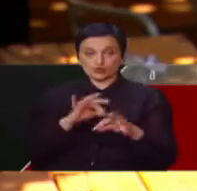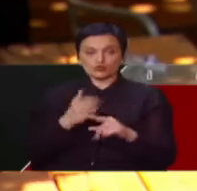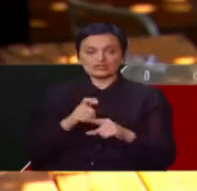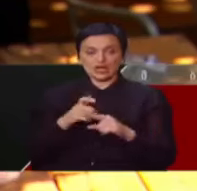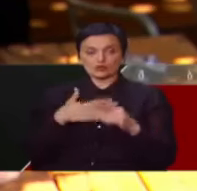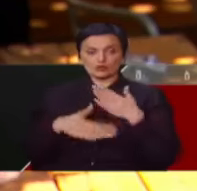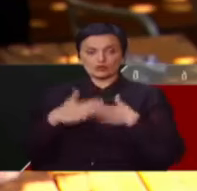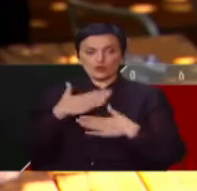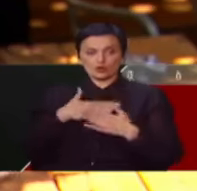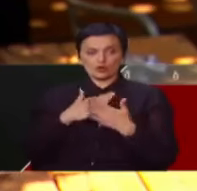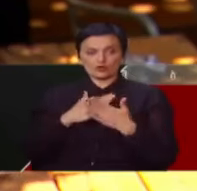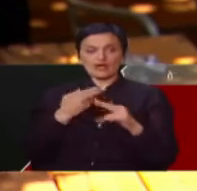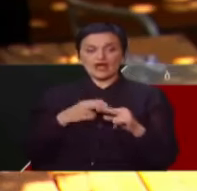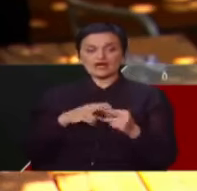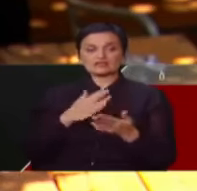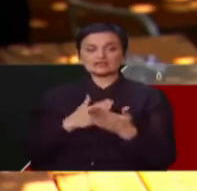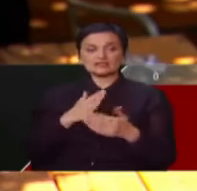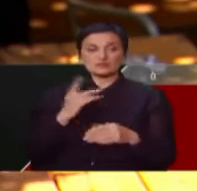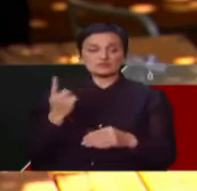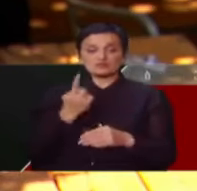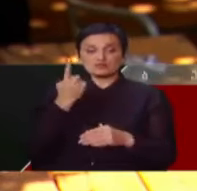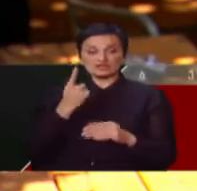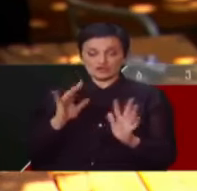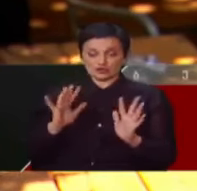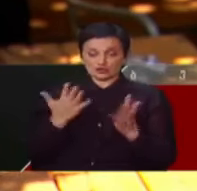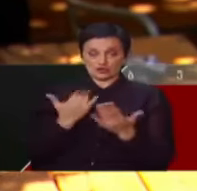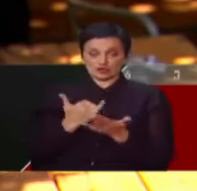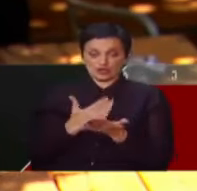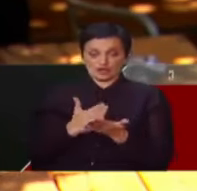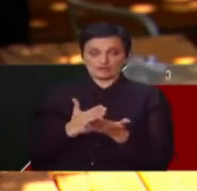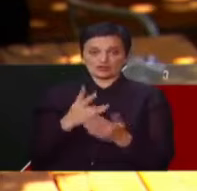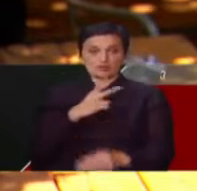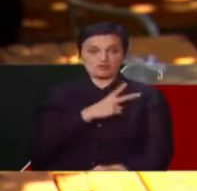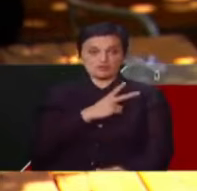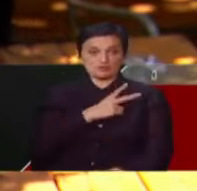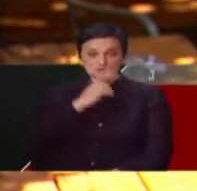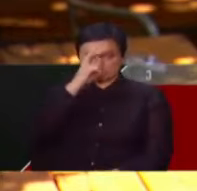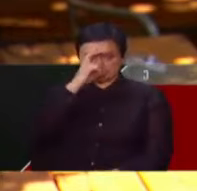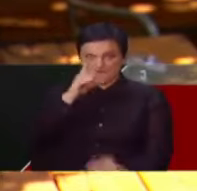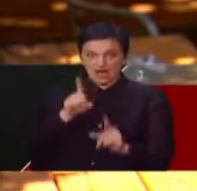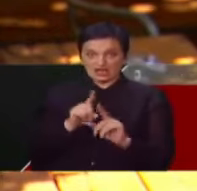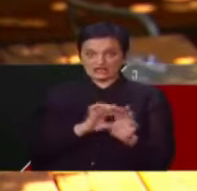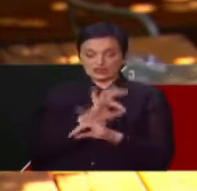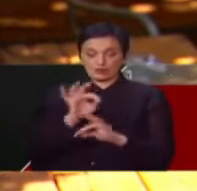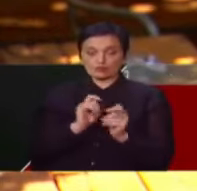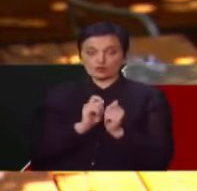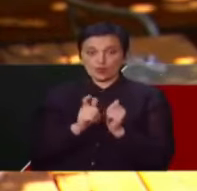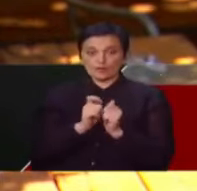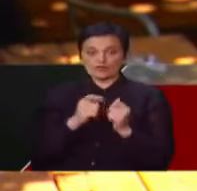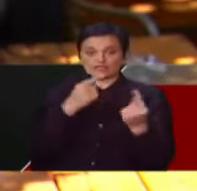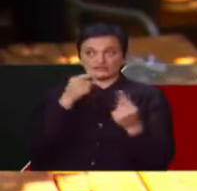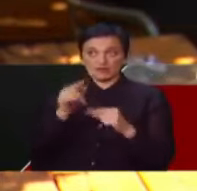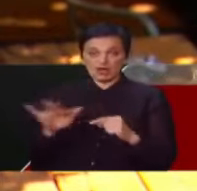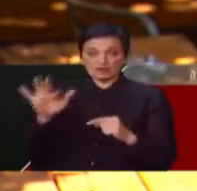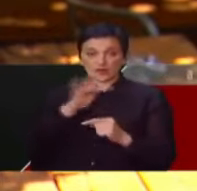ძალიან მოხარულები ვართ, იმიტომ რომ ეს არის ფაქტობრივად პირველი შემთხვევა, როდესაც დიდი ბრიტანეთის მთავრობა ესეთ პროექტს აფინანსებს სხვა ქვეყნებისთვის